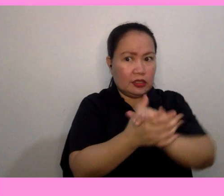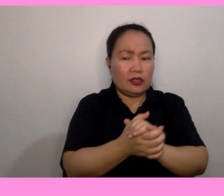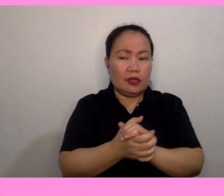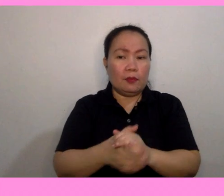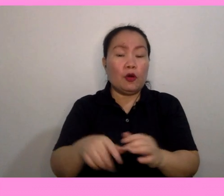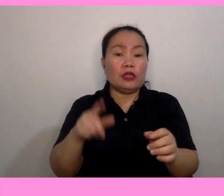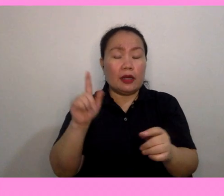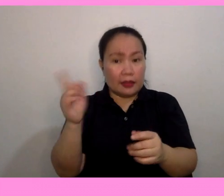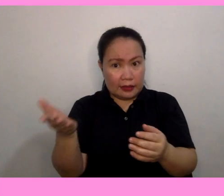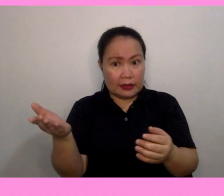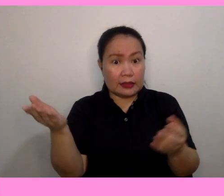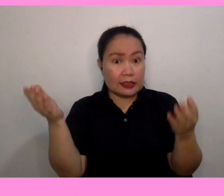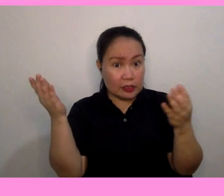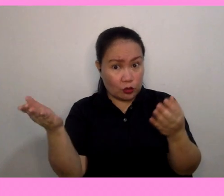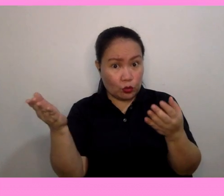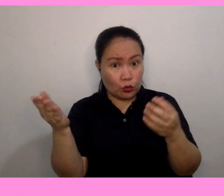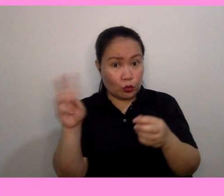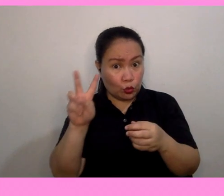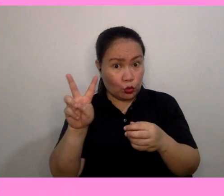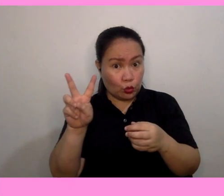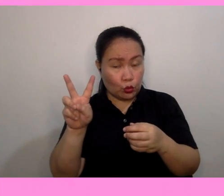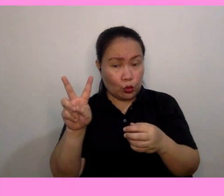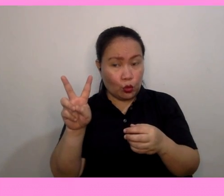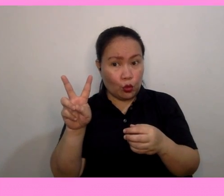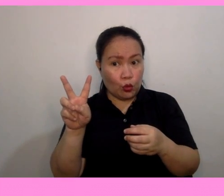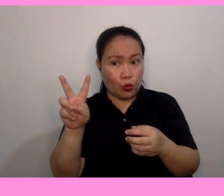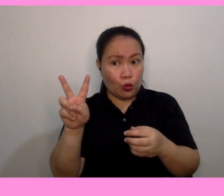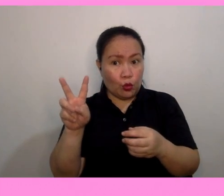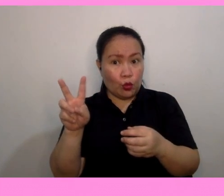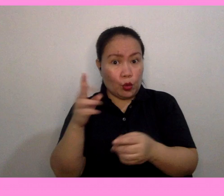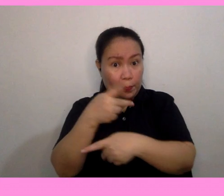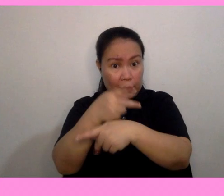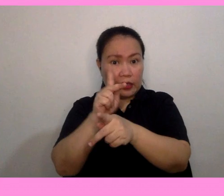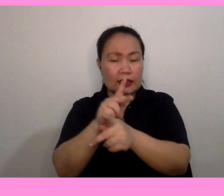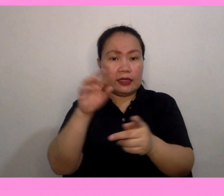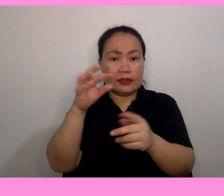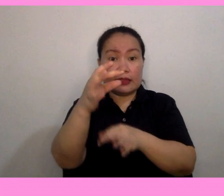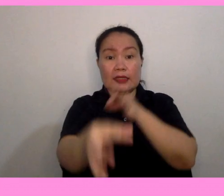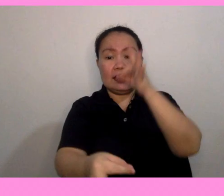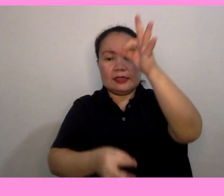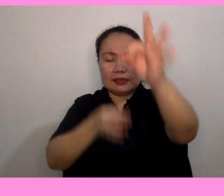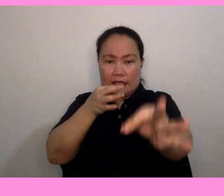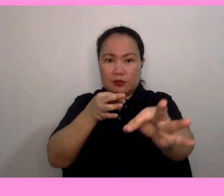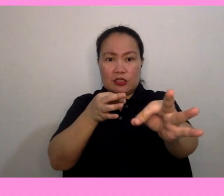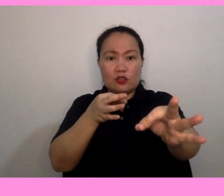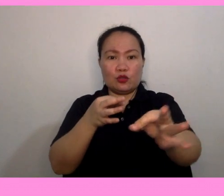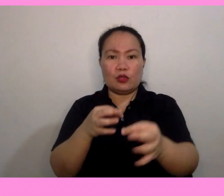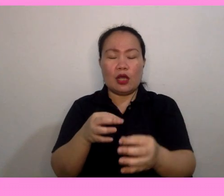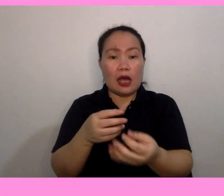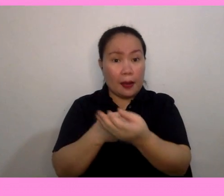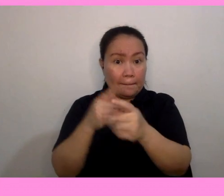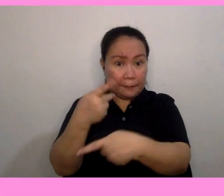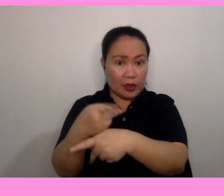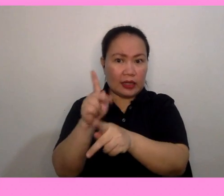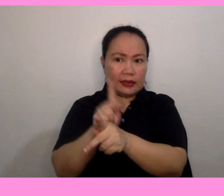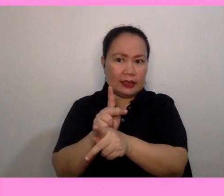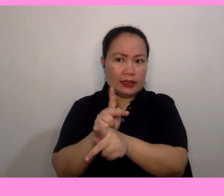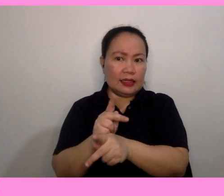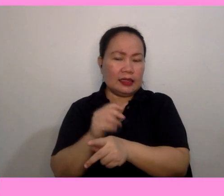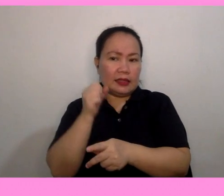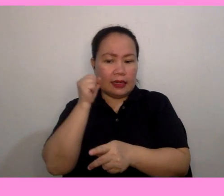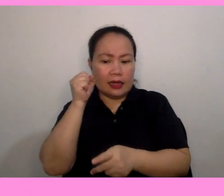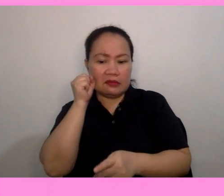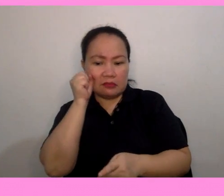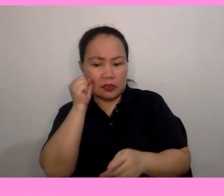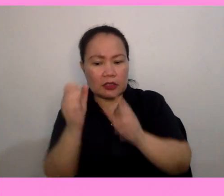produkto, masasabing ang mga produktong ito ay pamalit sa isa't isa o substitute goods. Ang iba pang halimbawa